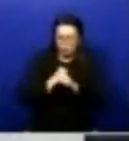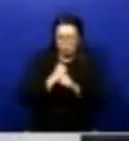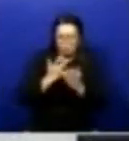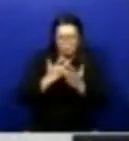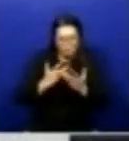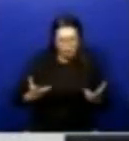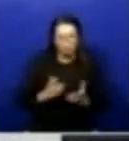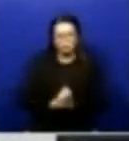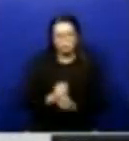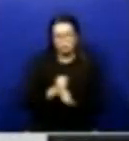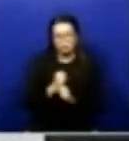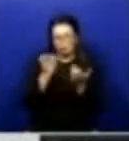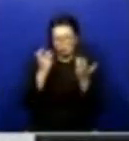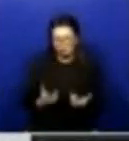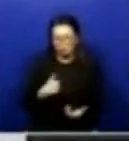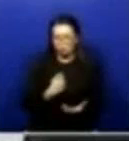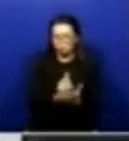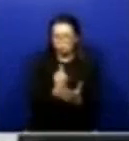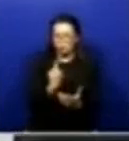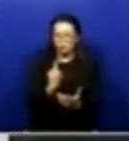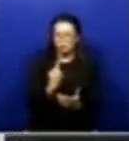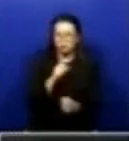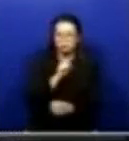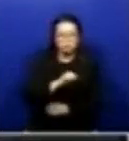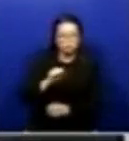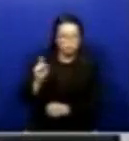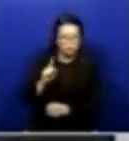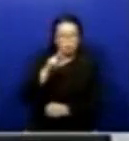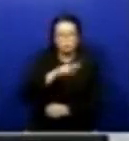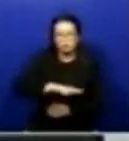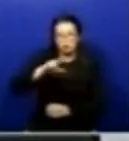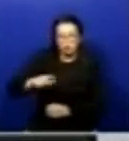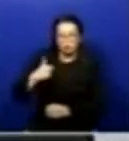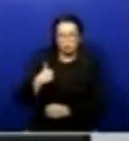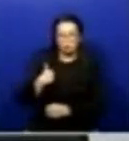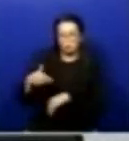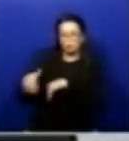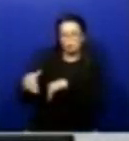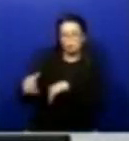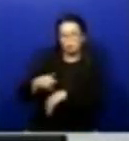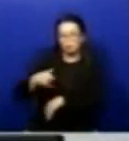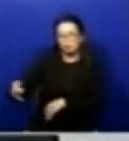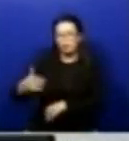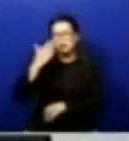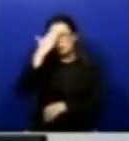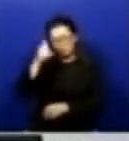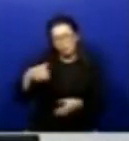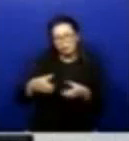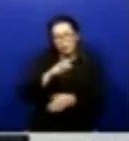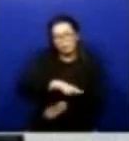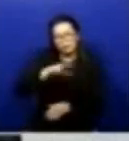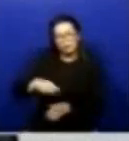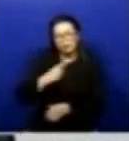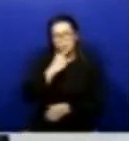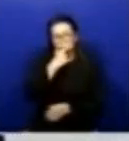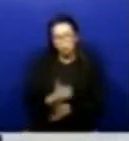ไม่พ้นผมเป็นผู้แทนราษฎรพรรคเพื่อไทยตะกี้ผมเดินออกไปข้างนอกพรรคพวกถามว่าทำไมพรรคเพื่อไทยถึงพูดม